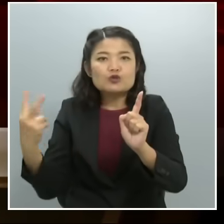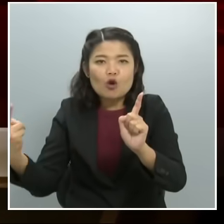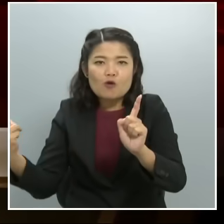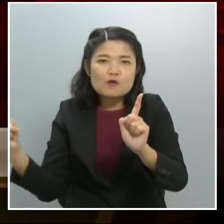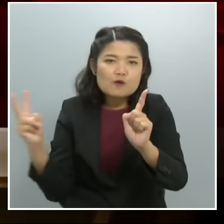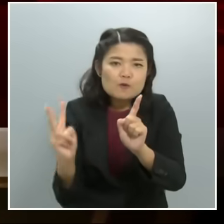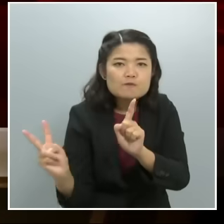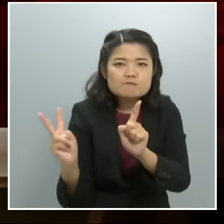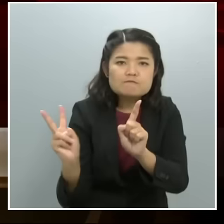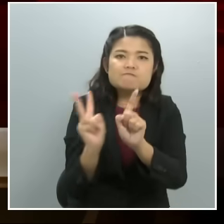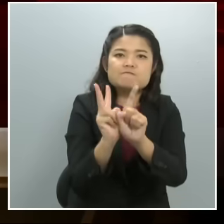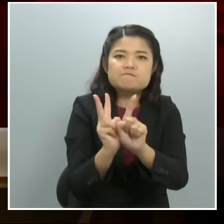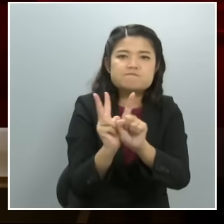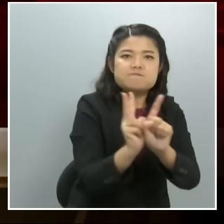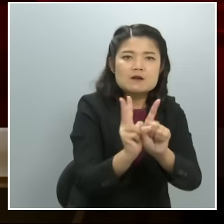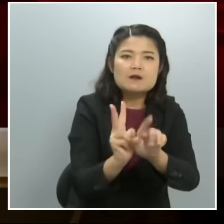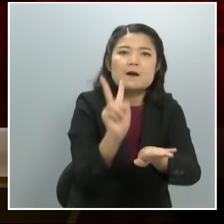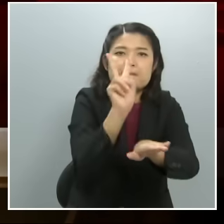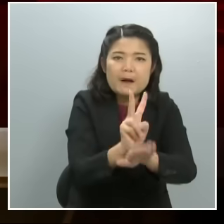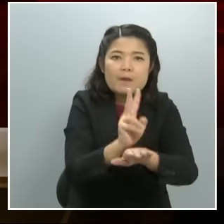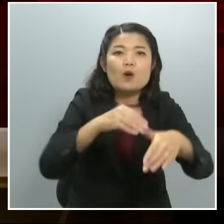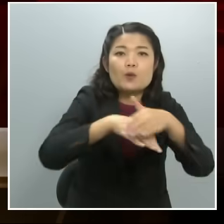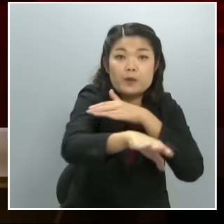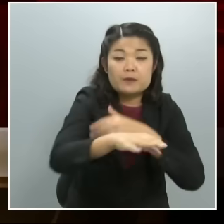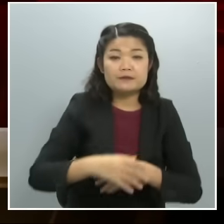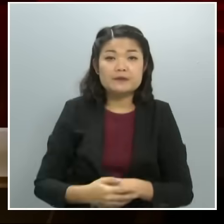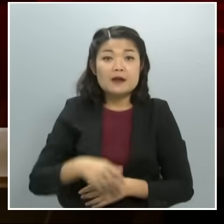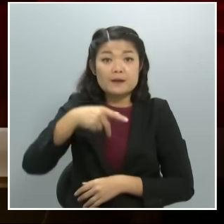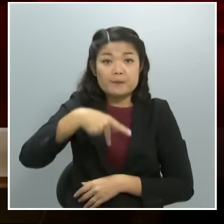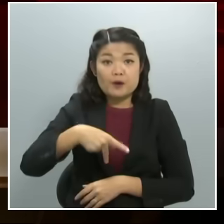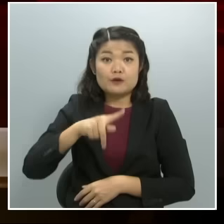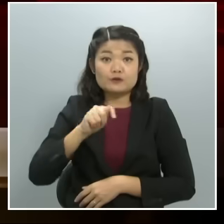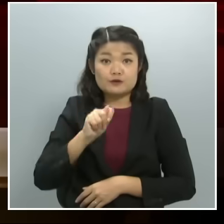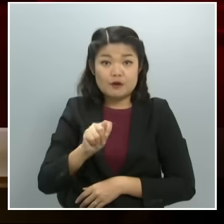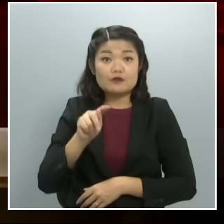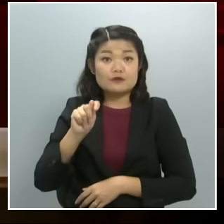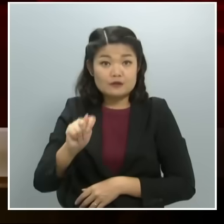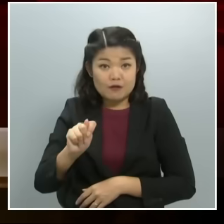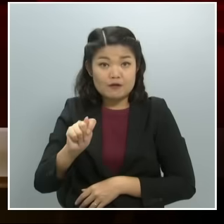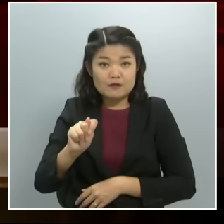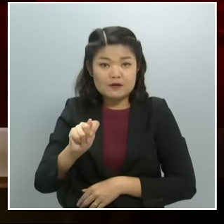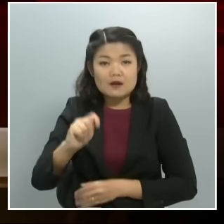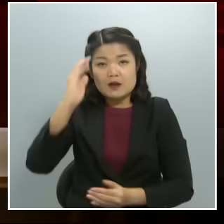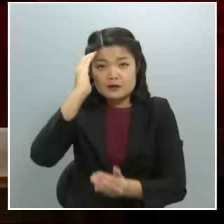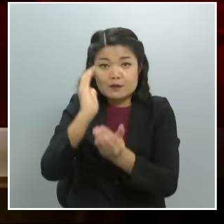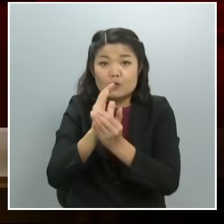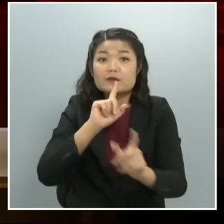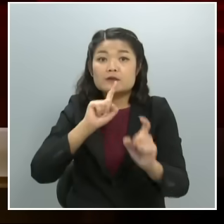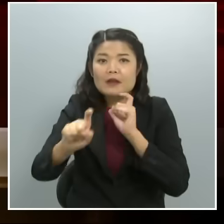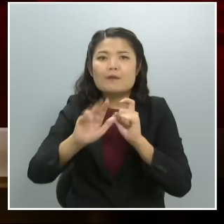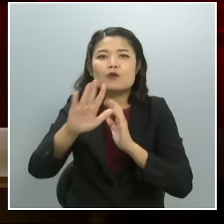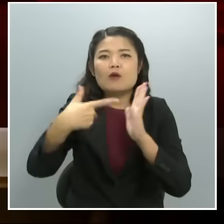กิดเหตุหลังการยิงพันตำรวจตรีเกียรติศักดิ์สารวัตรสืบสวนสถานีตำรวจภูธรกระทุ่มแบนสมุทรสา